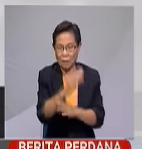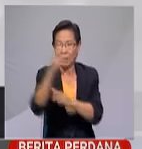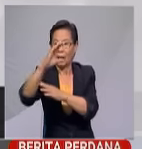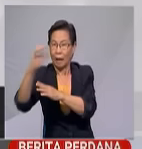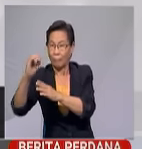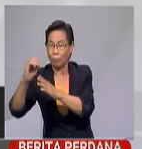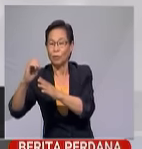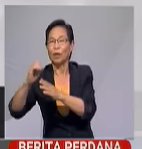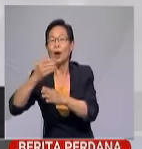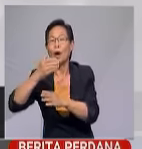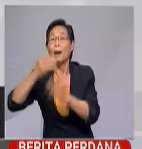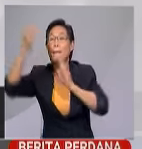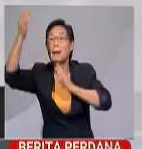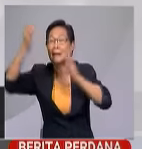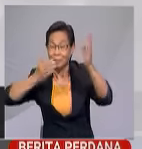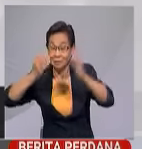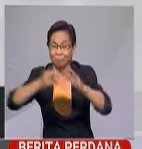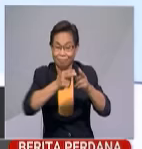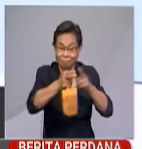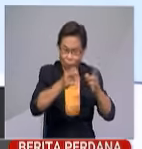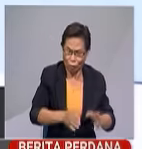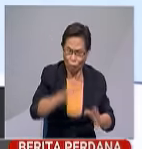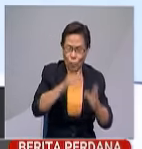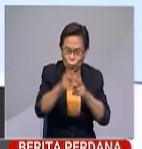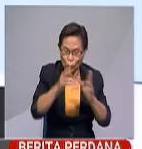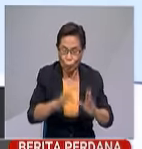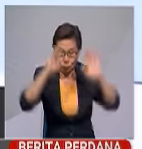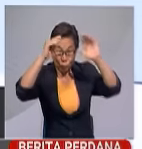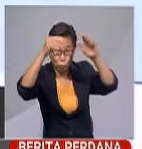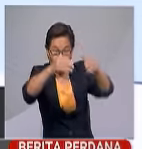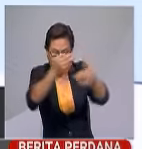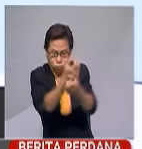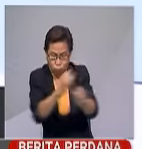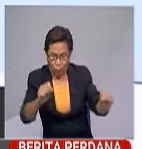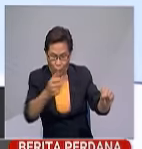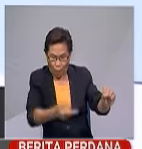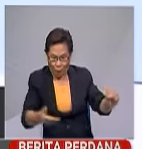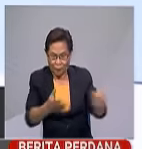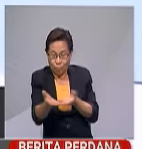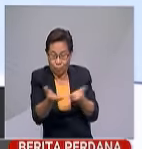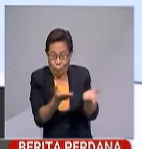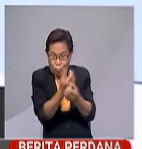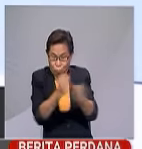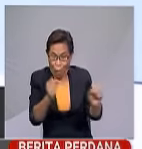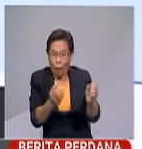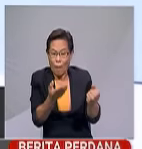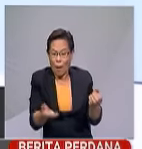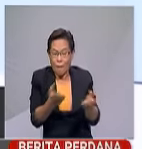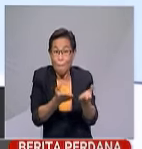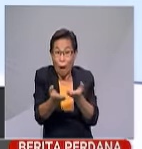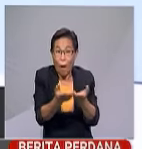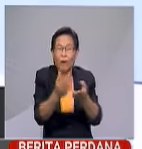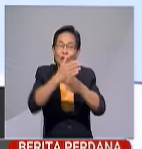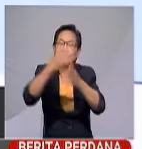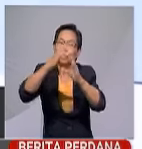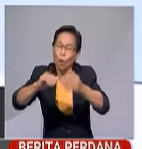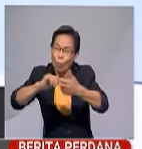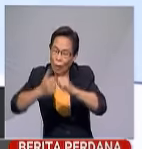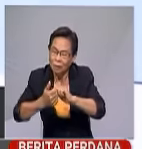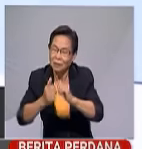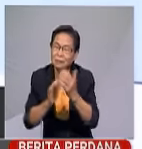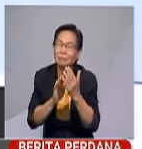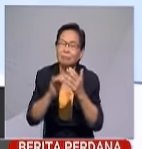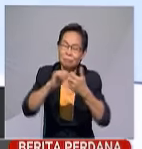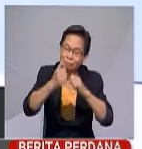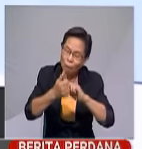pemula tempatan. Jelasnya, usahawan perlu memberi tumpuan dalam menyediakan produk dan perkhidmatan yang menjadi solusi kepada masalah yang